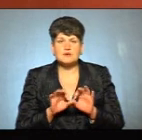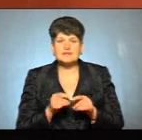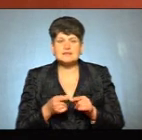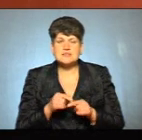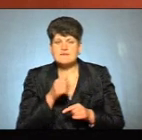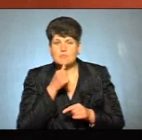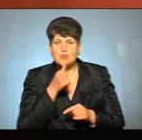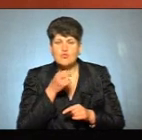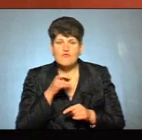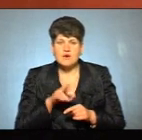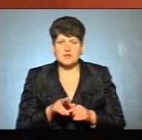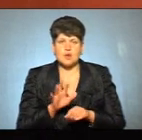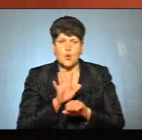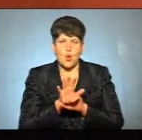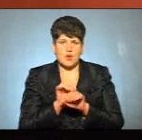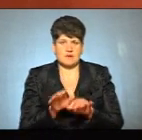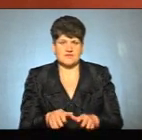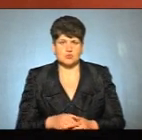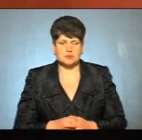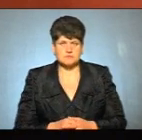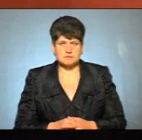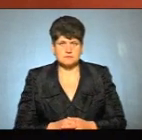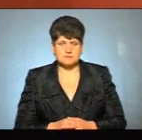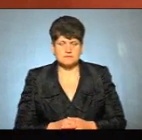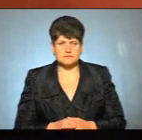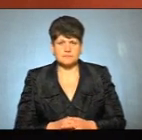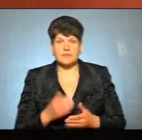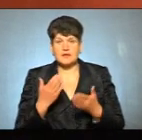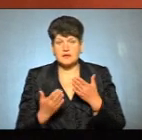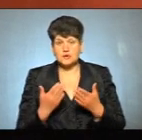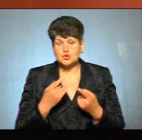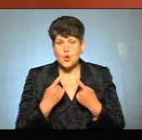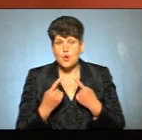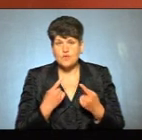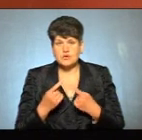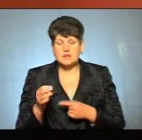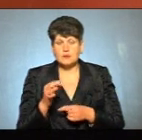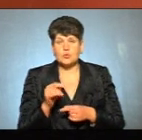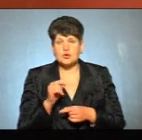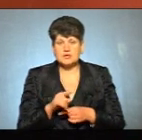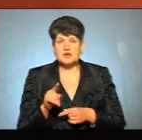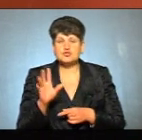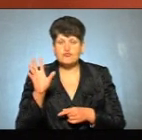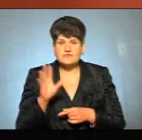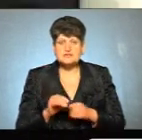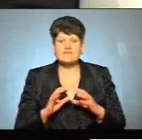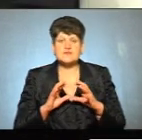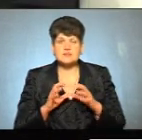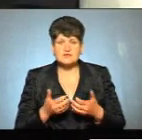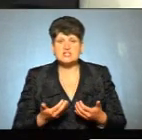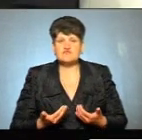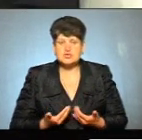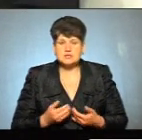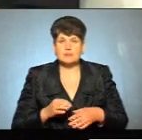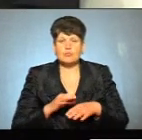випробування у вигляді коронавірусу? Ну, якщо говорити про те, що все в світі і все в житті відбувається